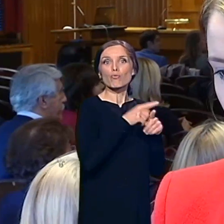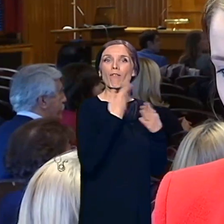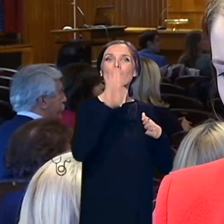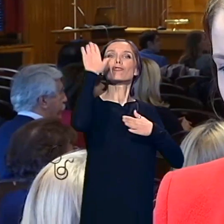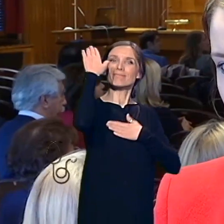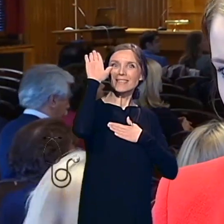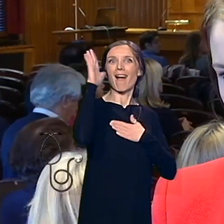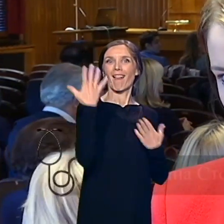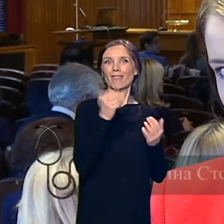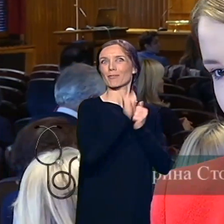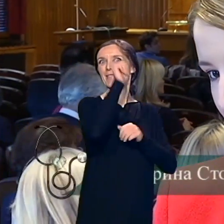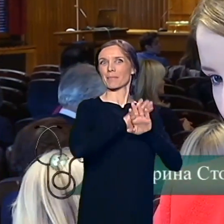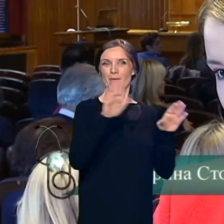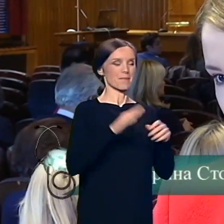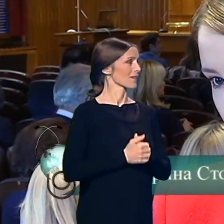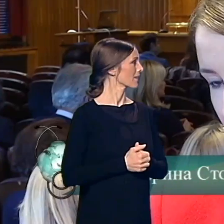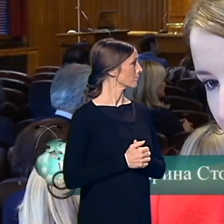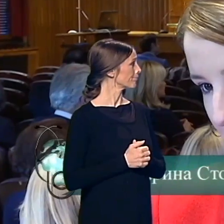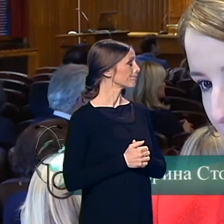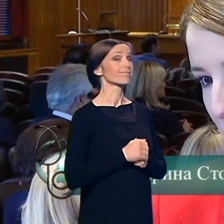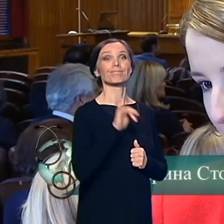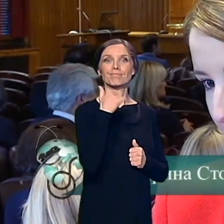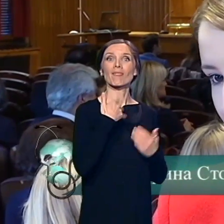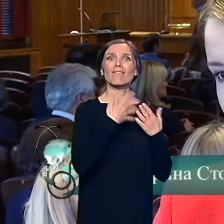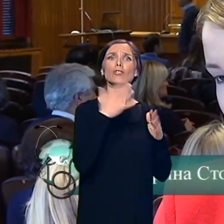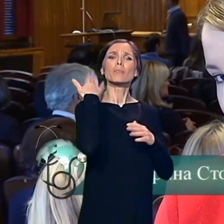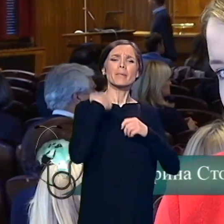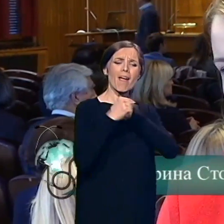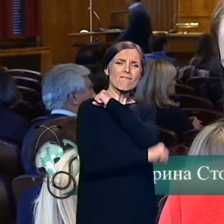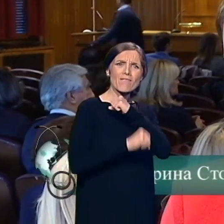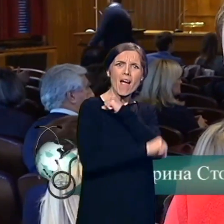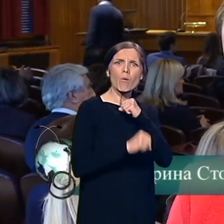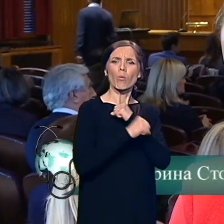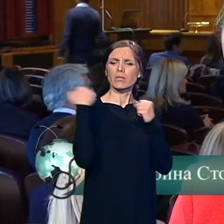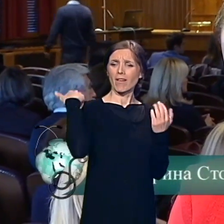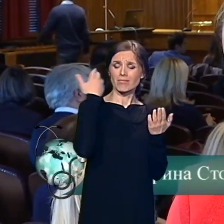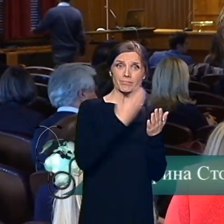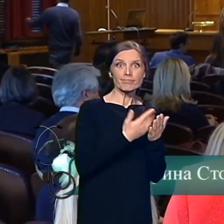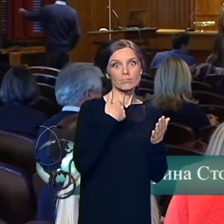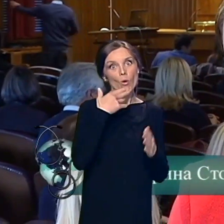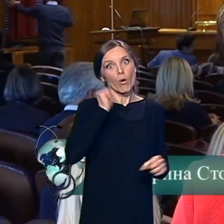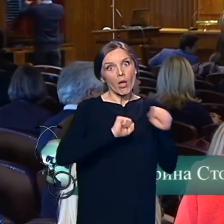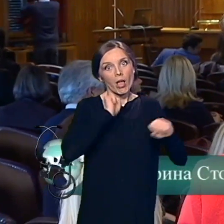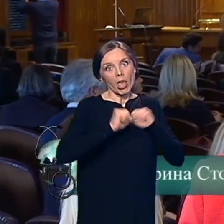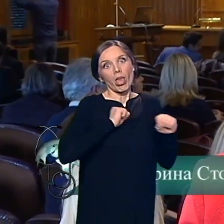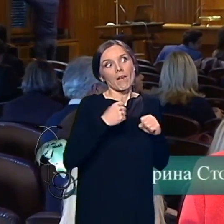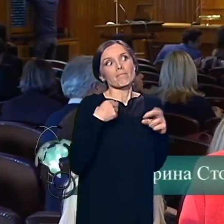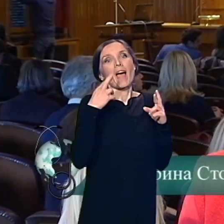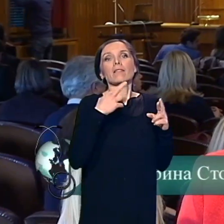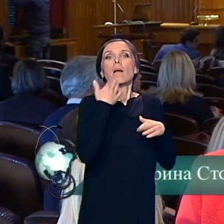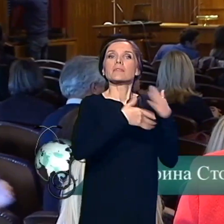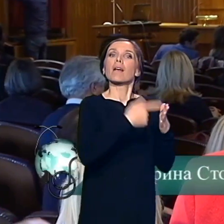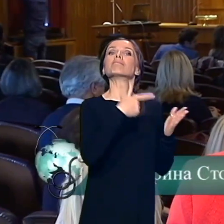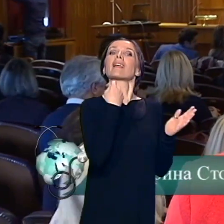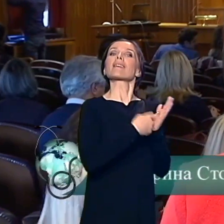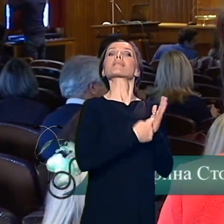su, obzirom da je i trud da se završi ovaj fakultet, zaista bio veliki, pa se nadam da će se isplatiti sav taj trud. Očekujem da ću u